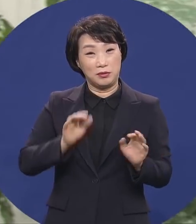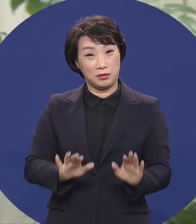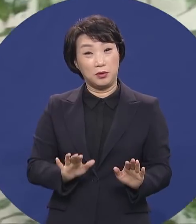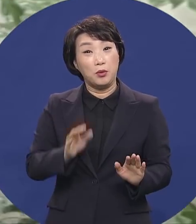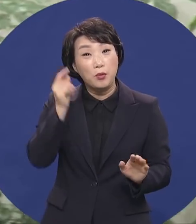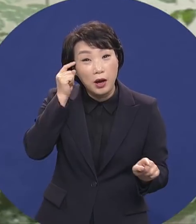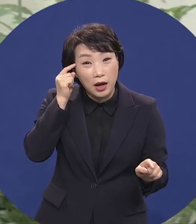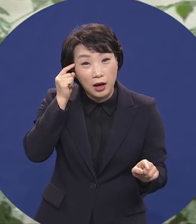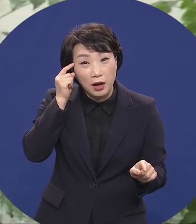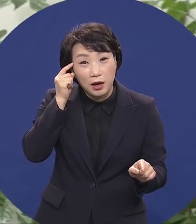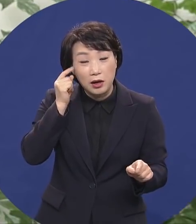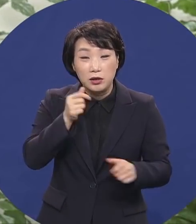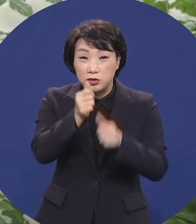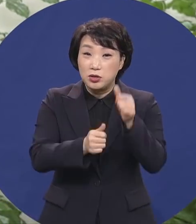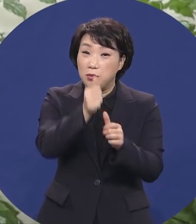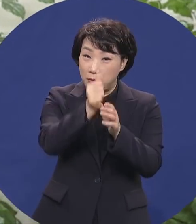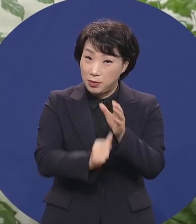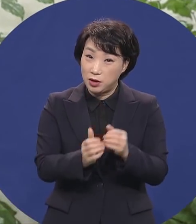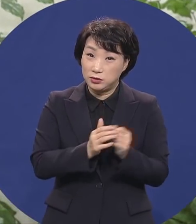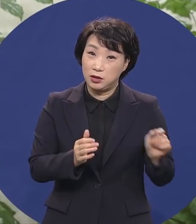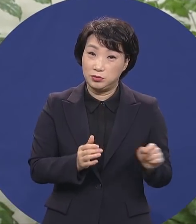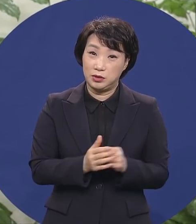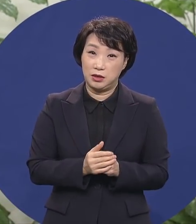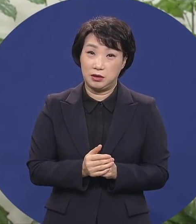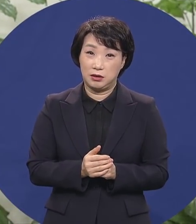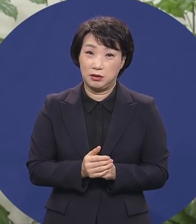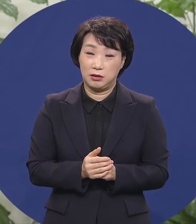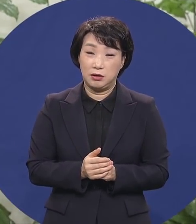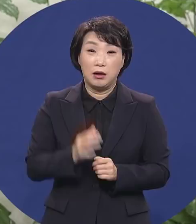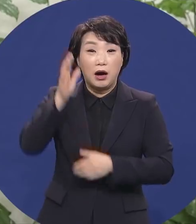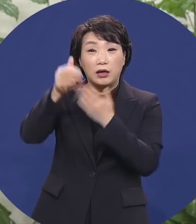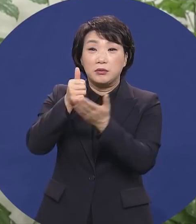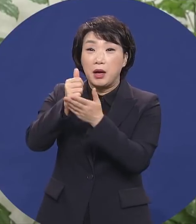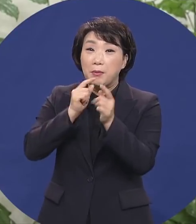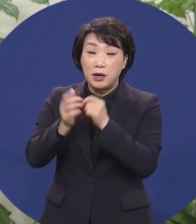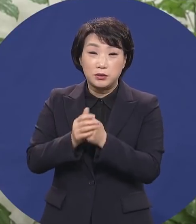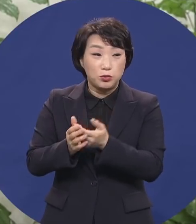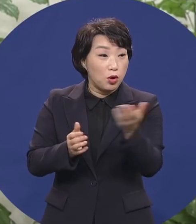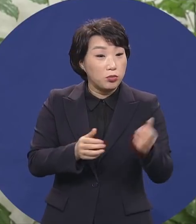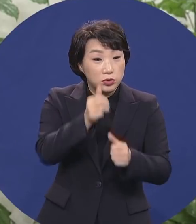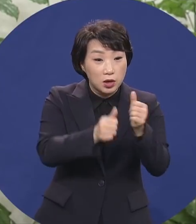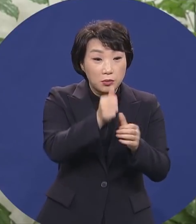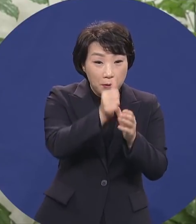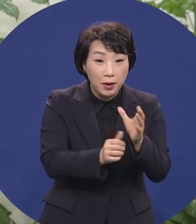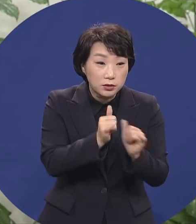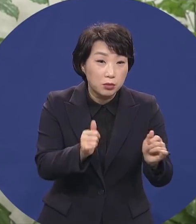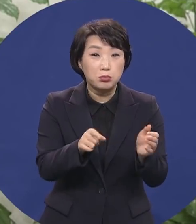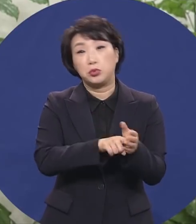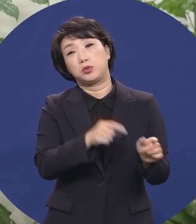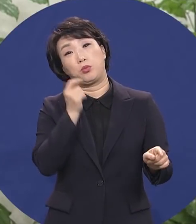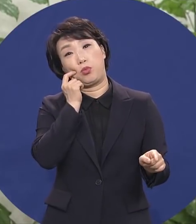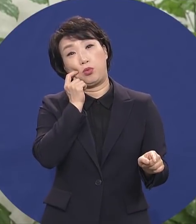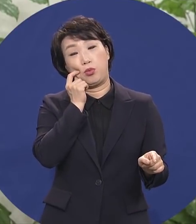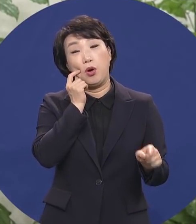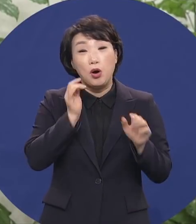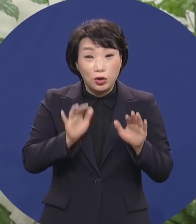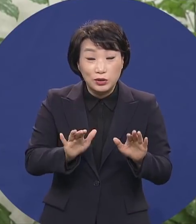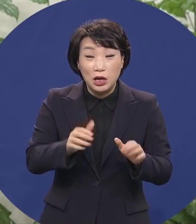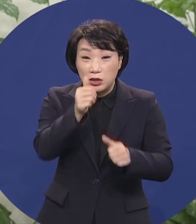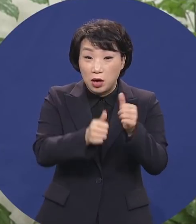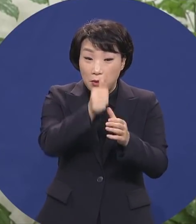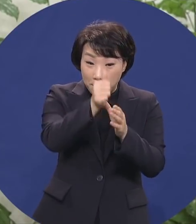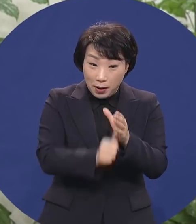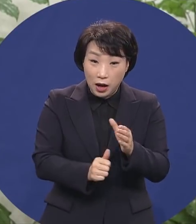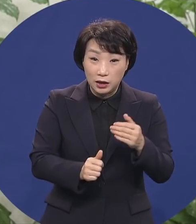왜? 시험 들어서. 하나님 말씀이 시험 든 사람은 안 믿어지거든요. 근데 시험